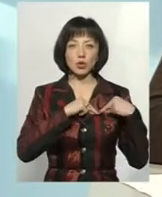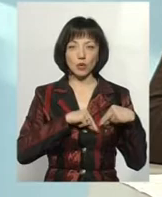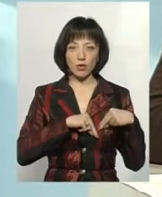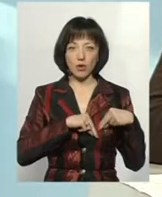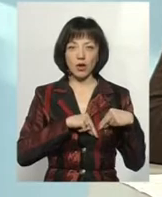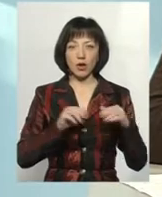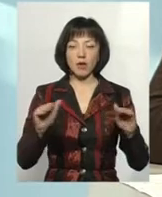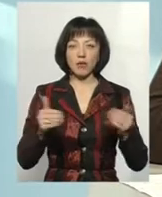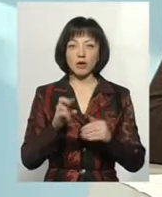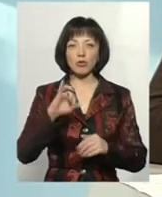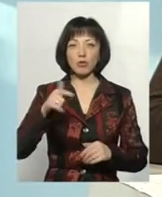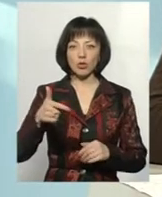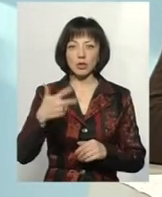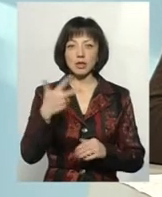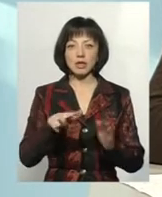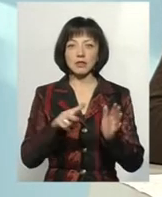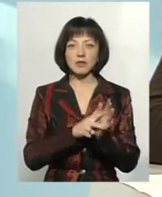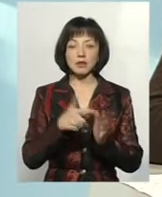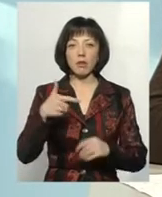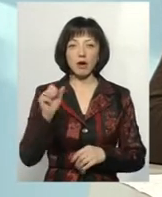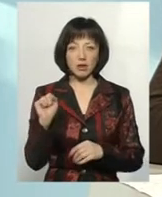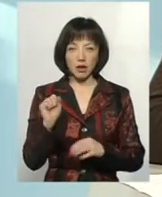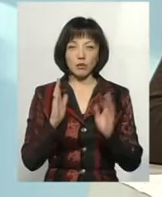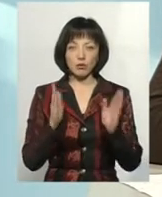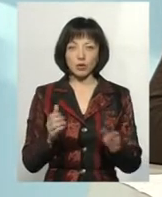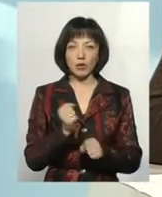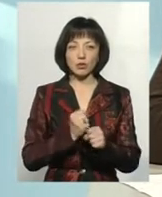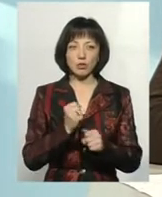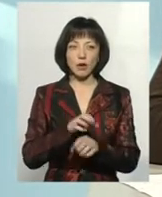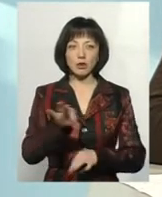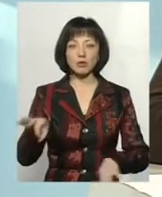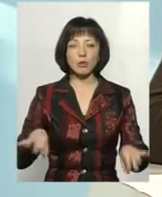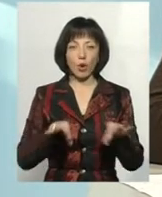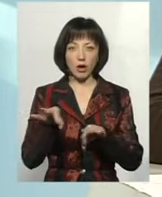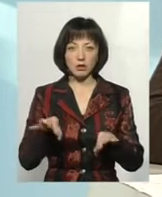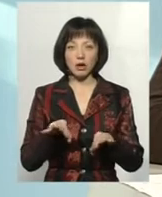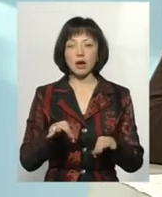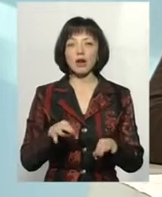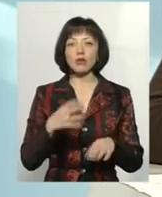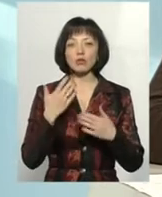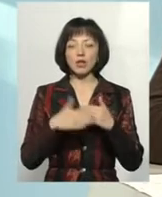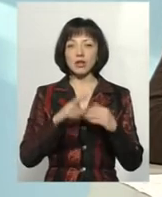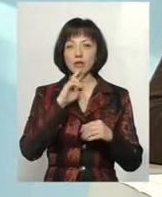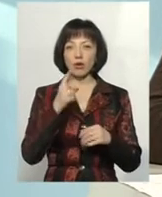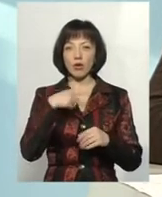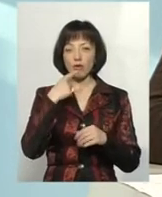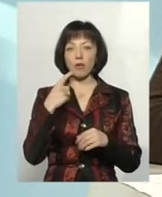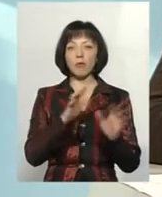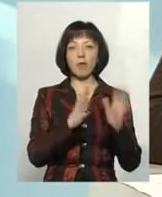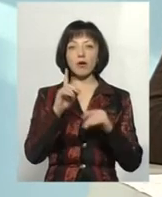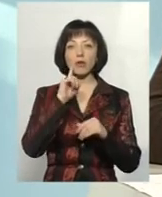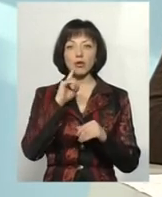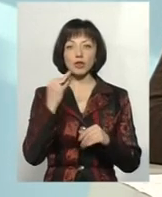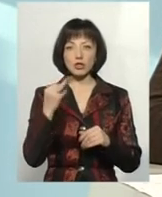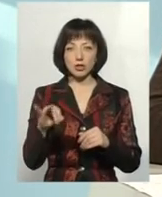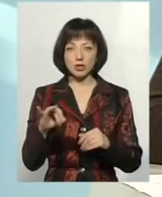В межах Південного Буга, 38 гектарів, буде розроблятись проєкт. Говоримо вже 2 роки про парк молодіжний, це зелена зона